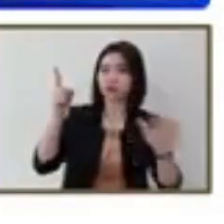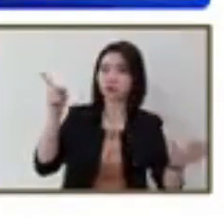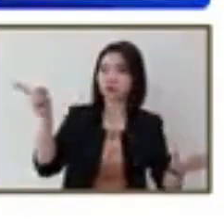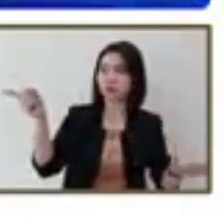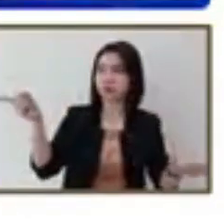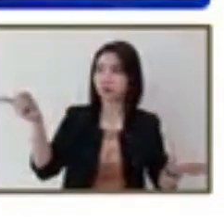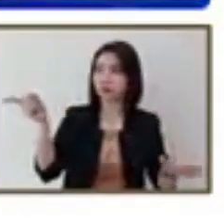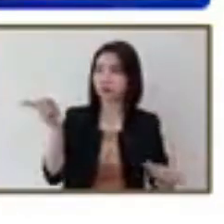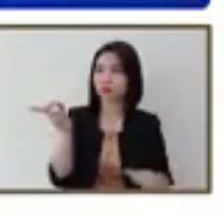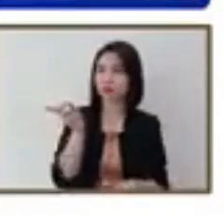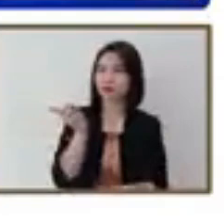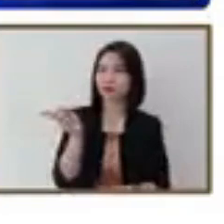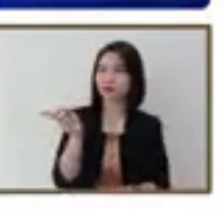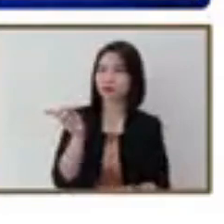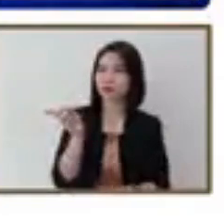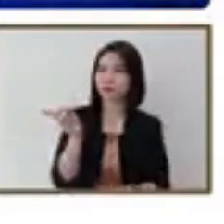saan yung kayo, no? Sa Davao?